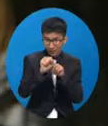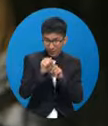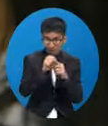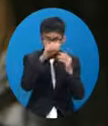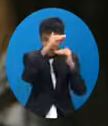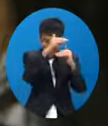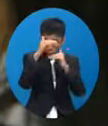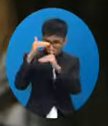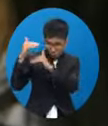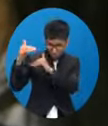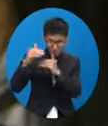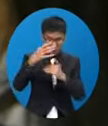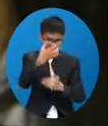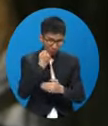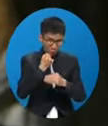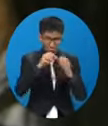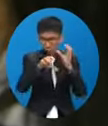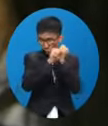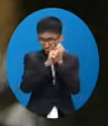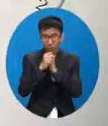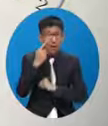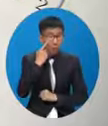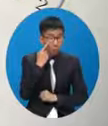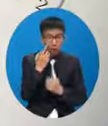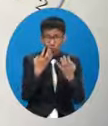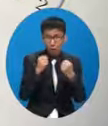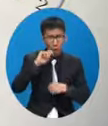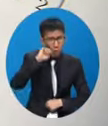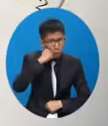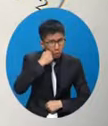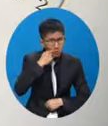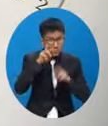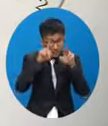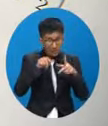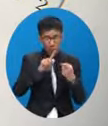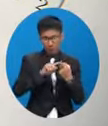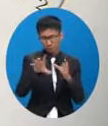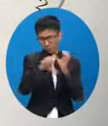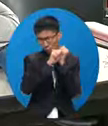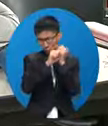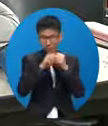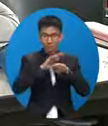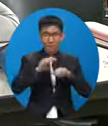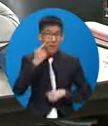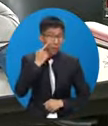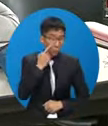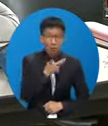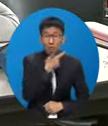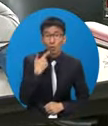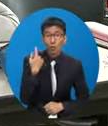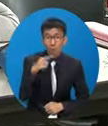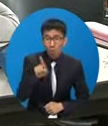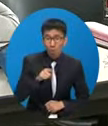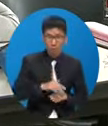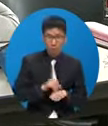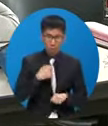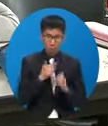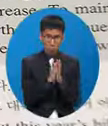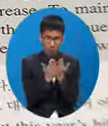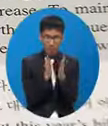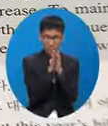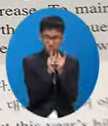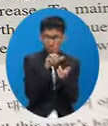요약해보고 수학은 어렵거나 틀린 문제 위주로 개념을 정리하는 것이 좋습니다. 영어는 자신이 직접 출제자가